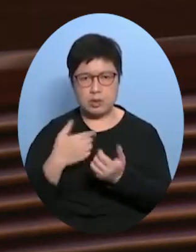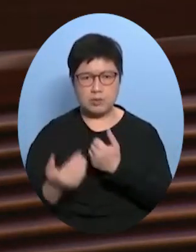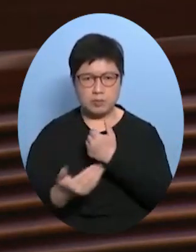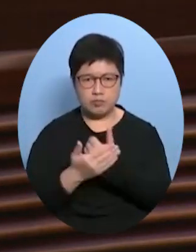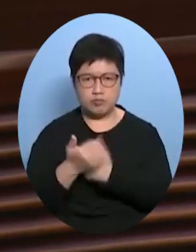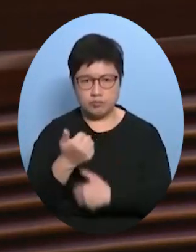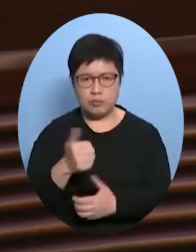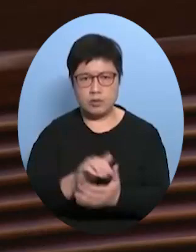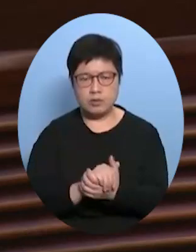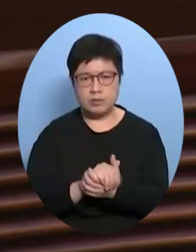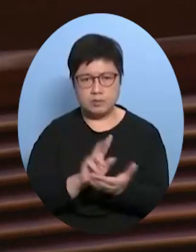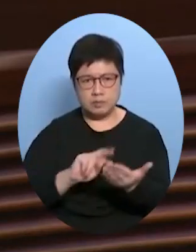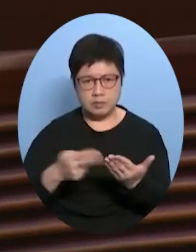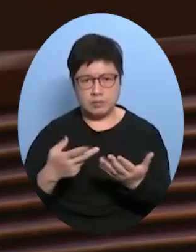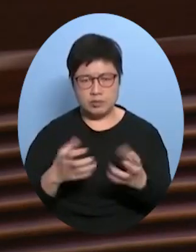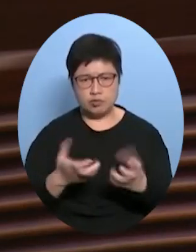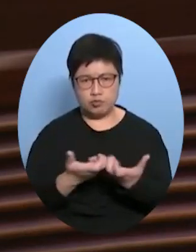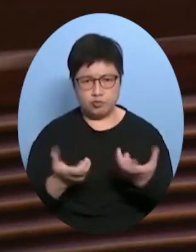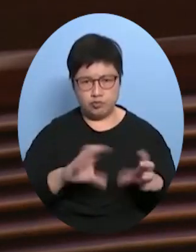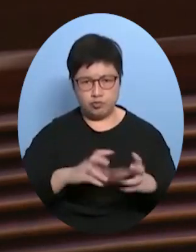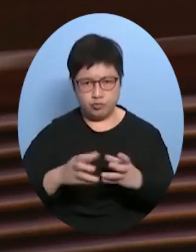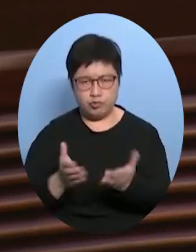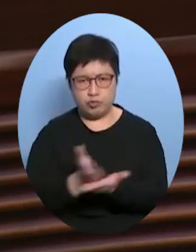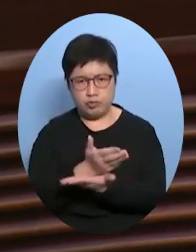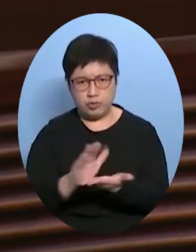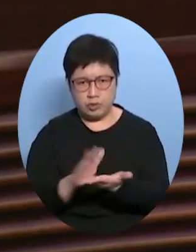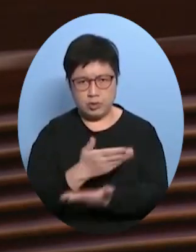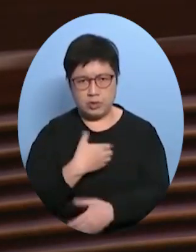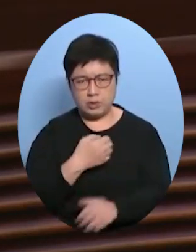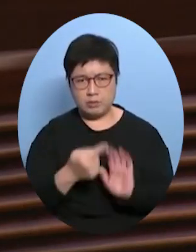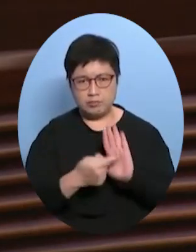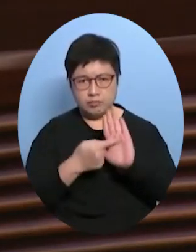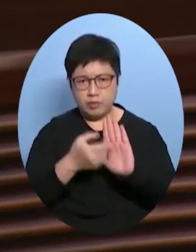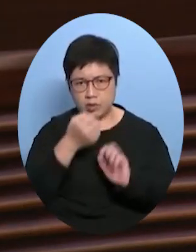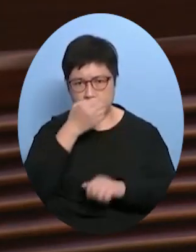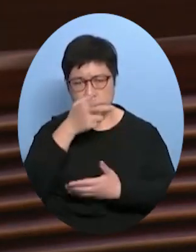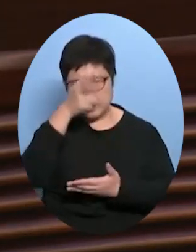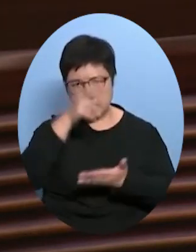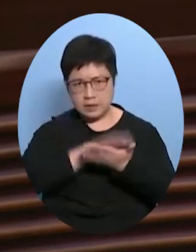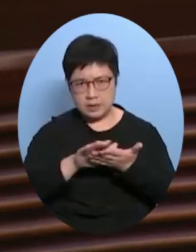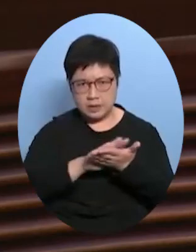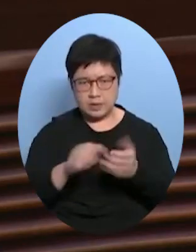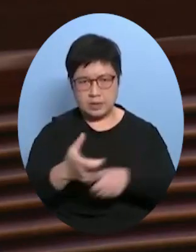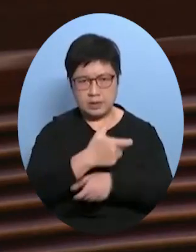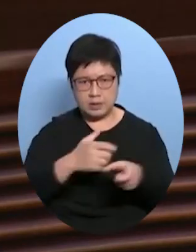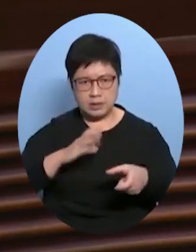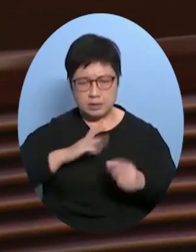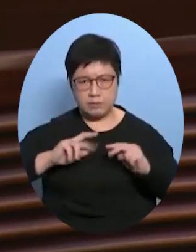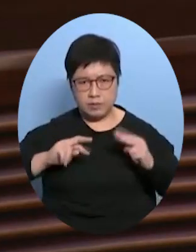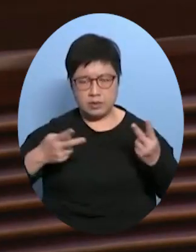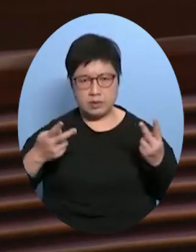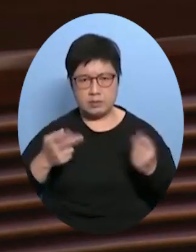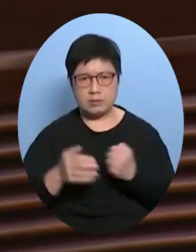時優化和調整界別分組，既反映香港社會政治經濟情況的發展變